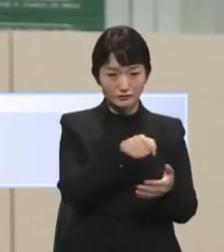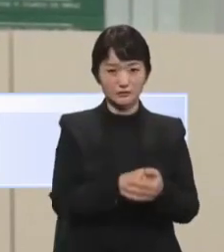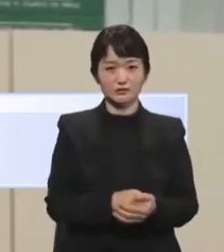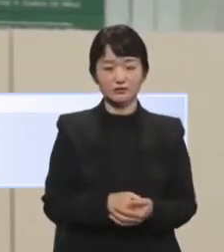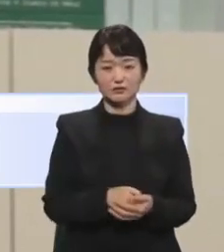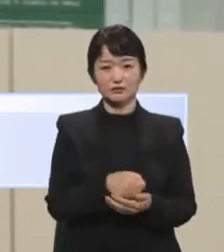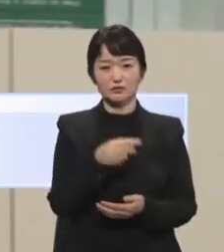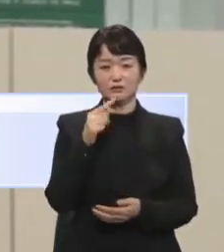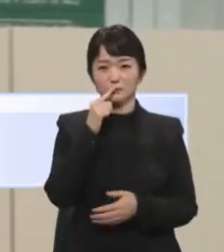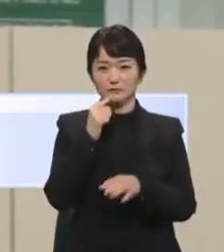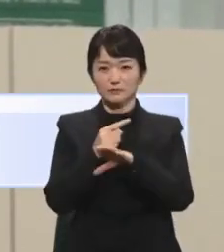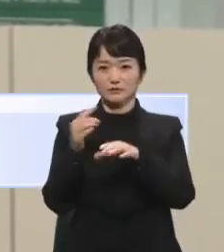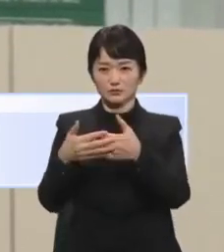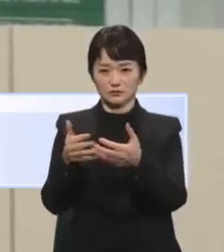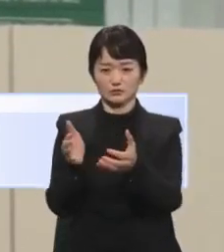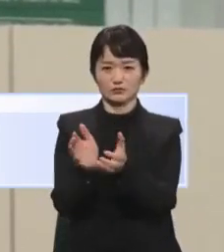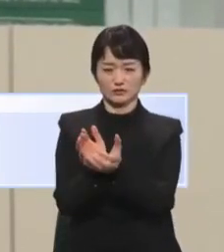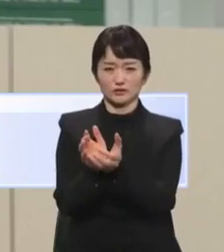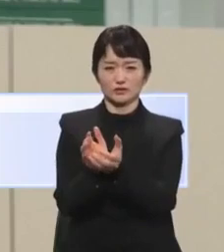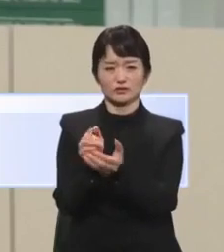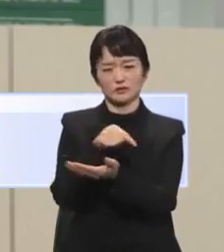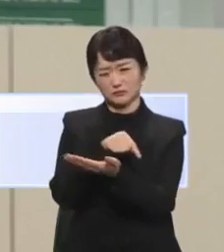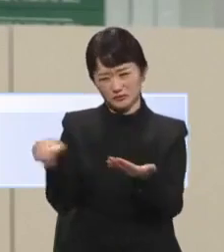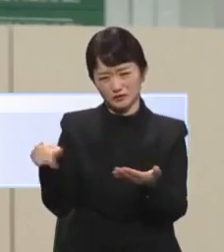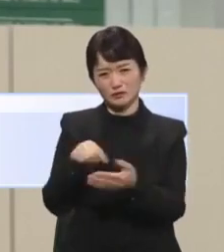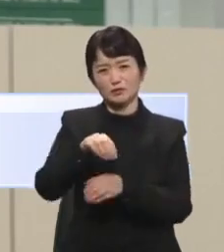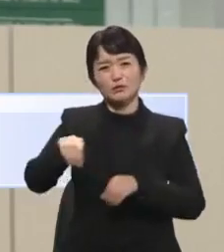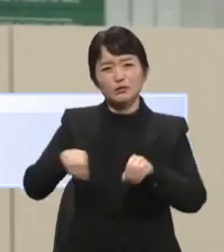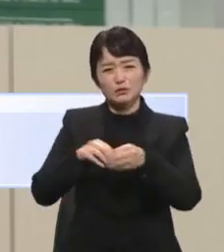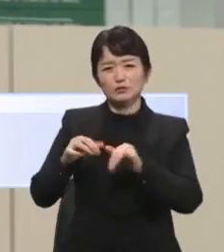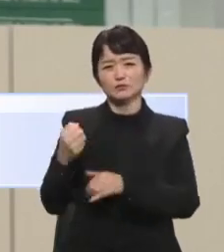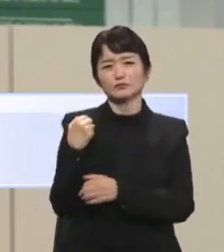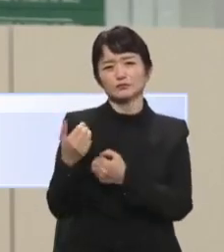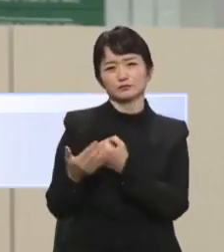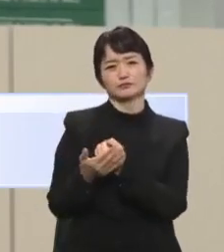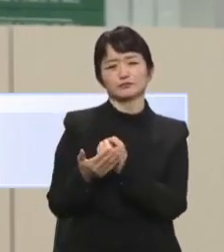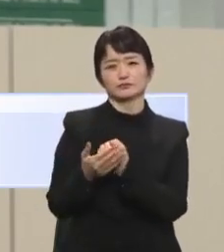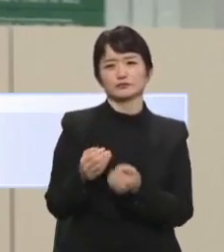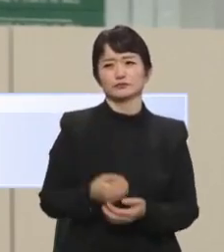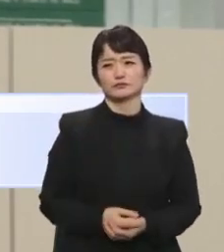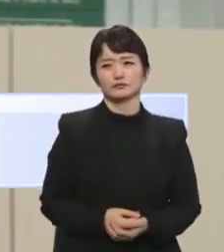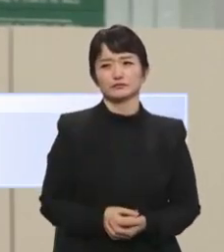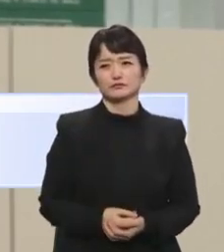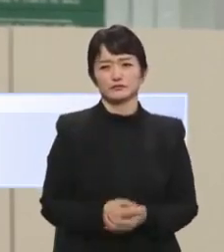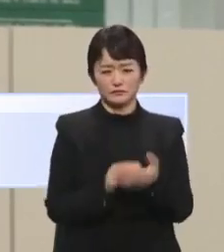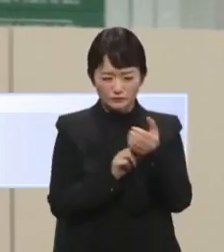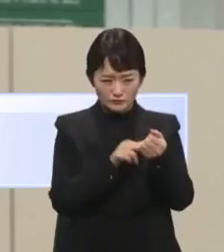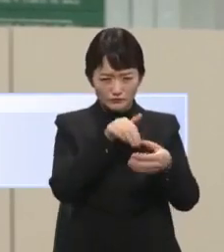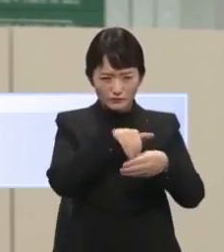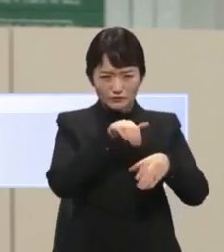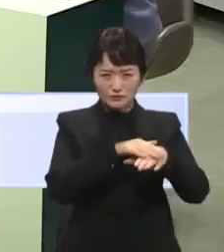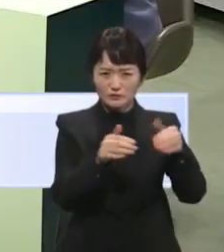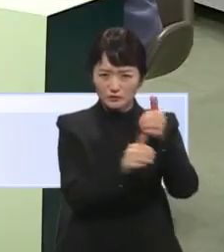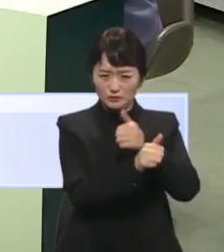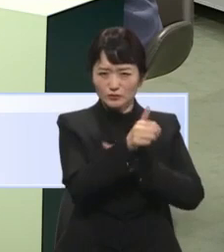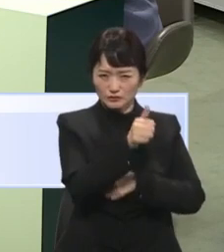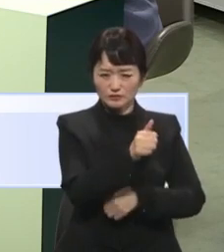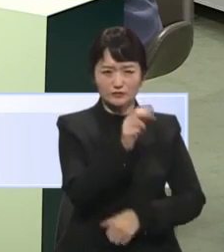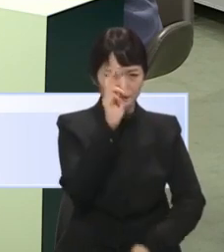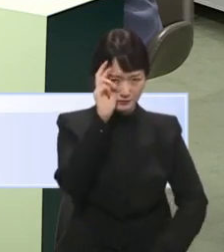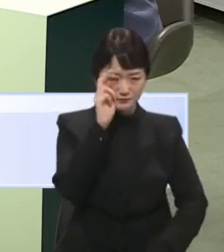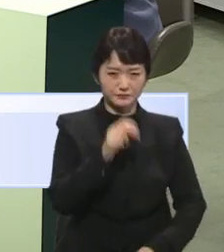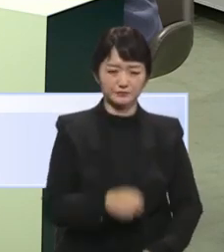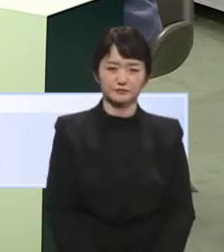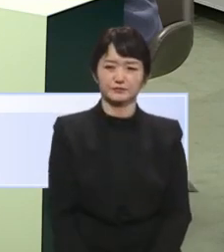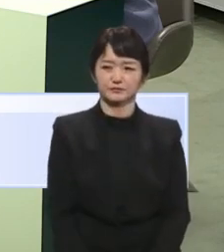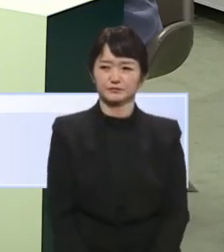국민의 님한테는 차라리 도움을 주고 계시는게 아닌가는 생각이 들 정도로 숨겨진 선대위원장 아닌가 이런 생각이 듭니다 배당 행위를 하는 측면이